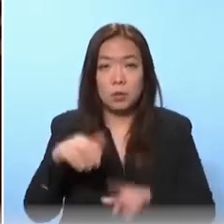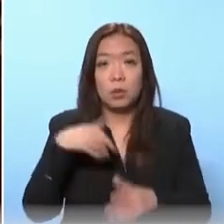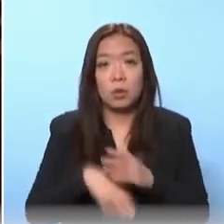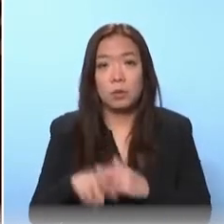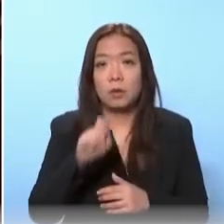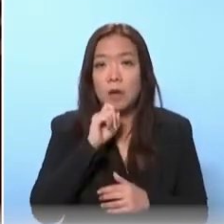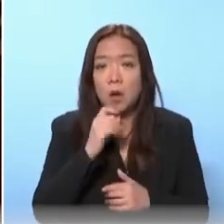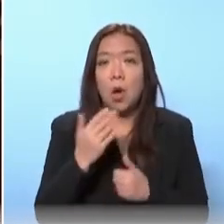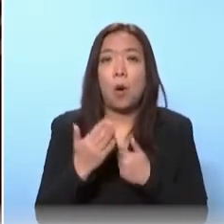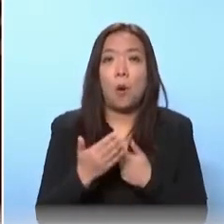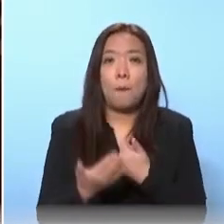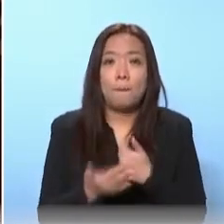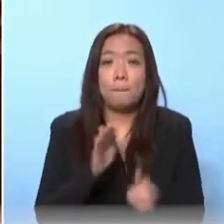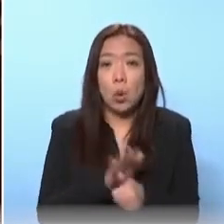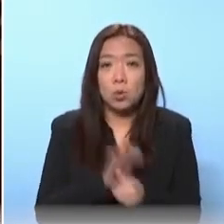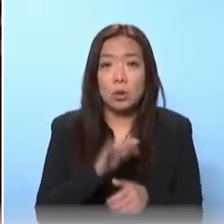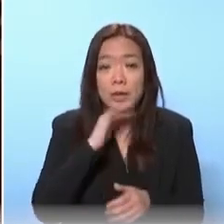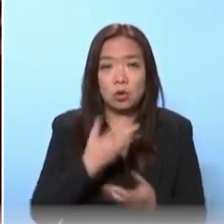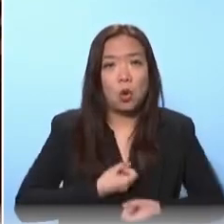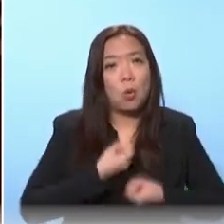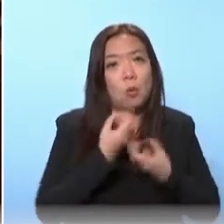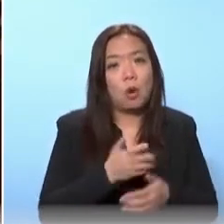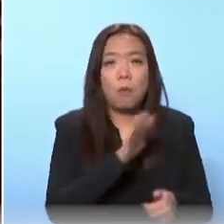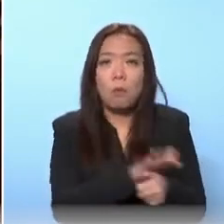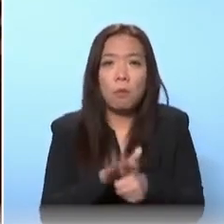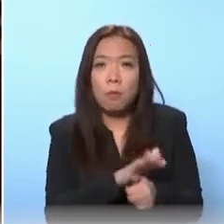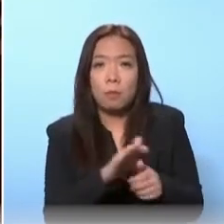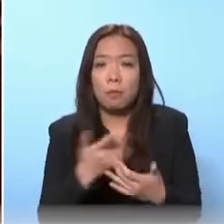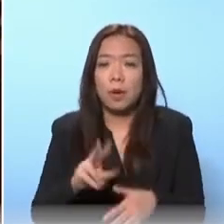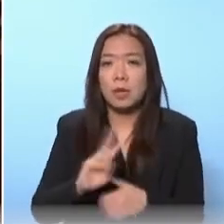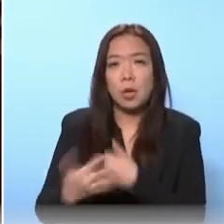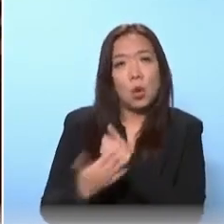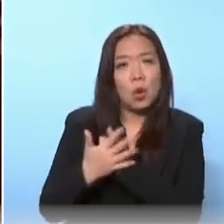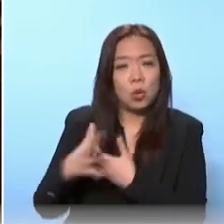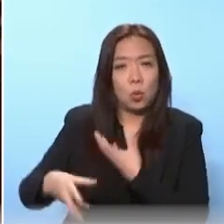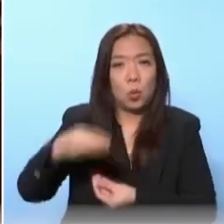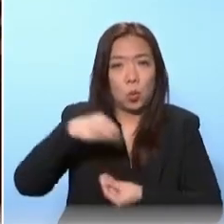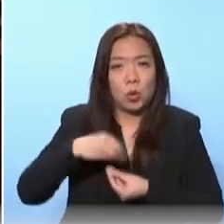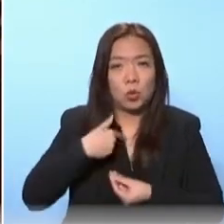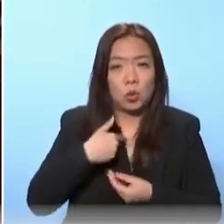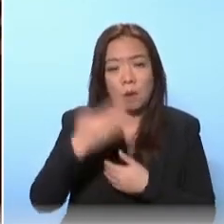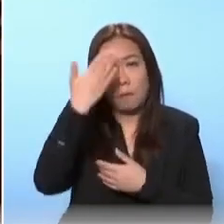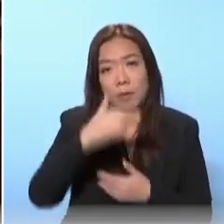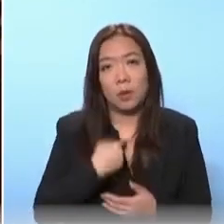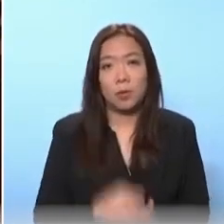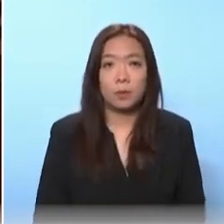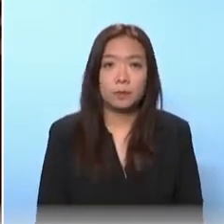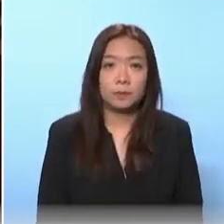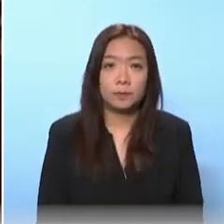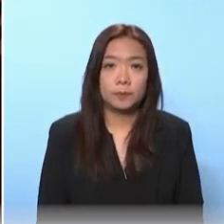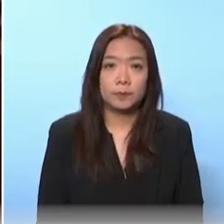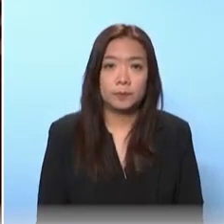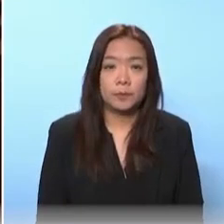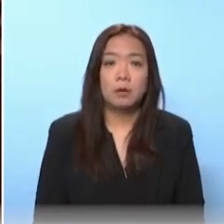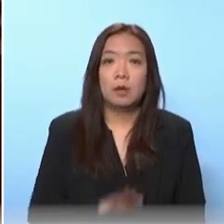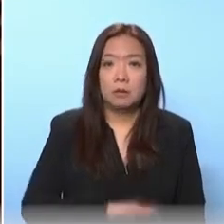到一啲嘅保障，喺作出貢獻嘅同時咧，亦都係得到關注同埋體諒。咁但